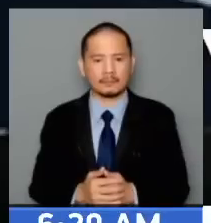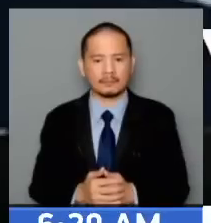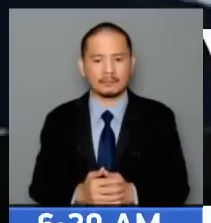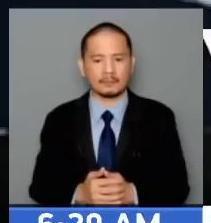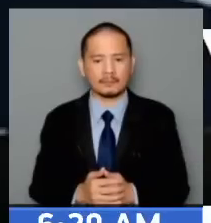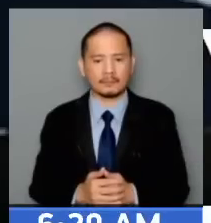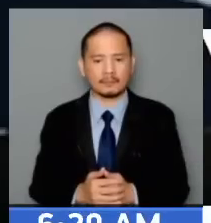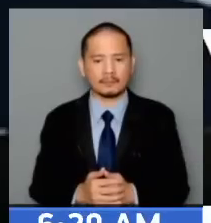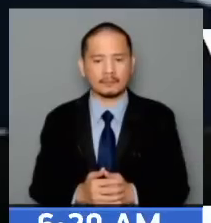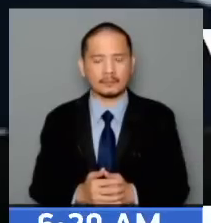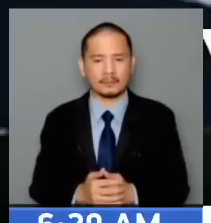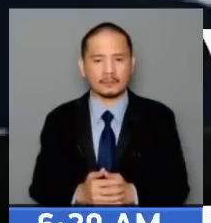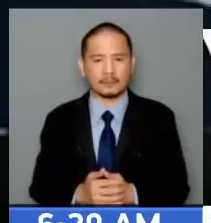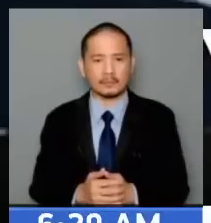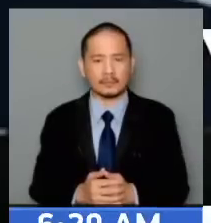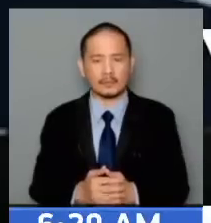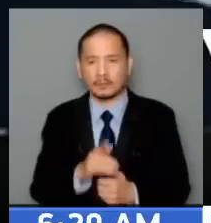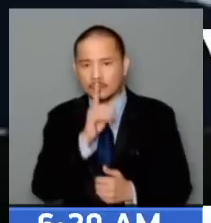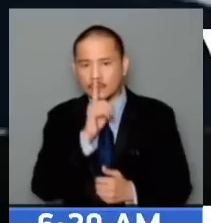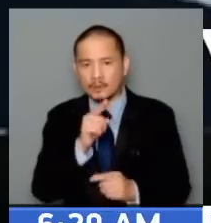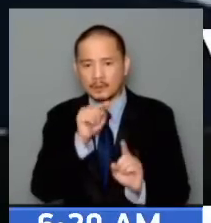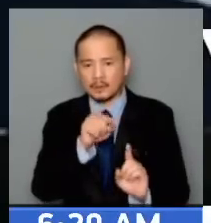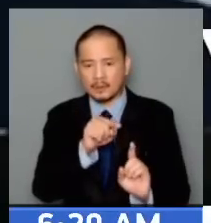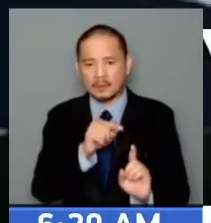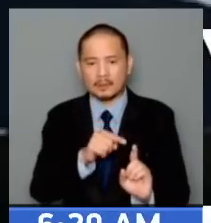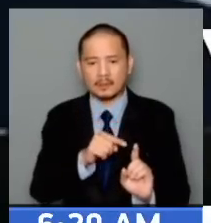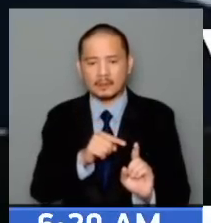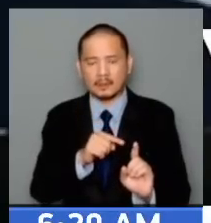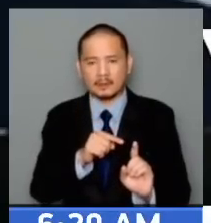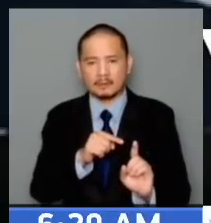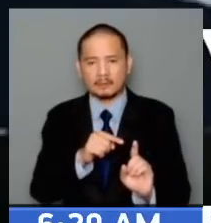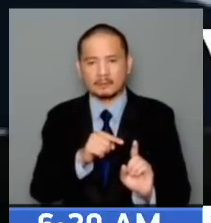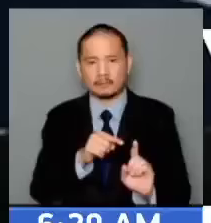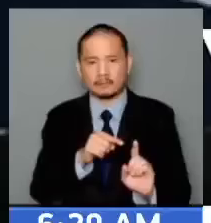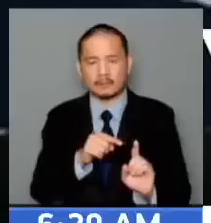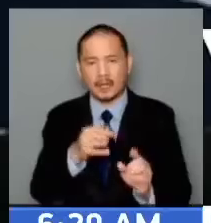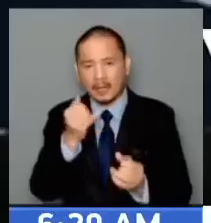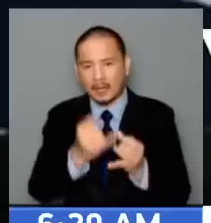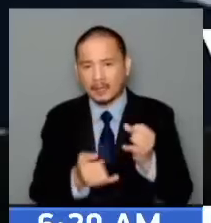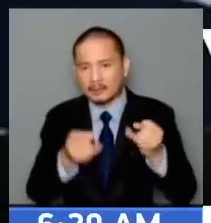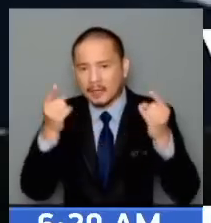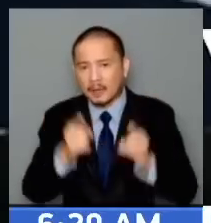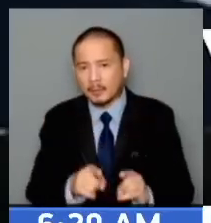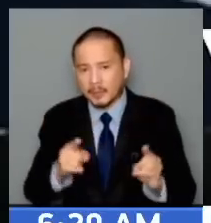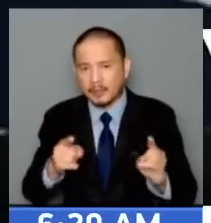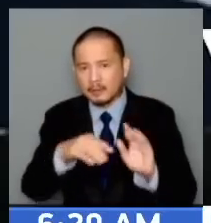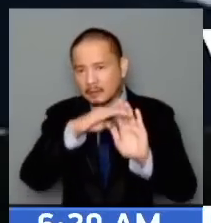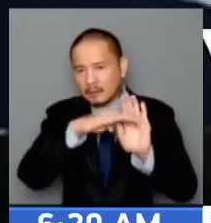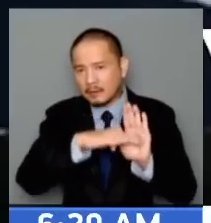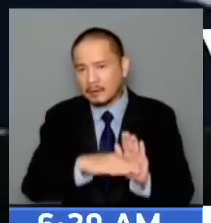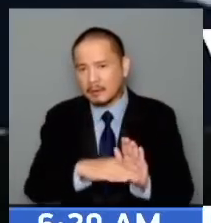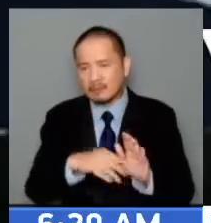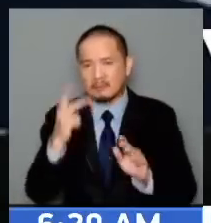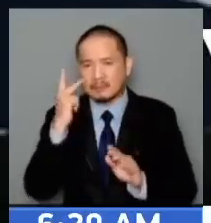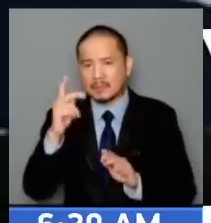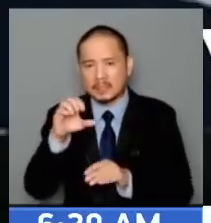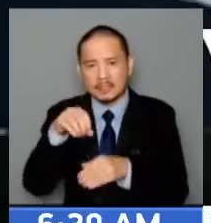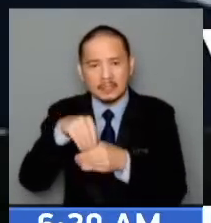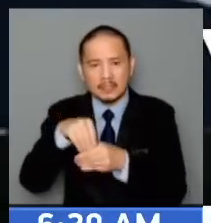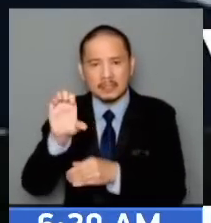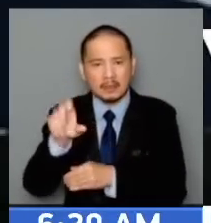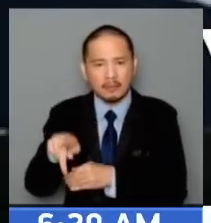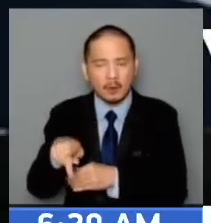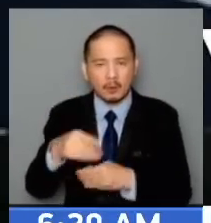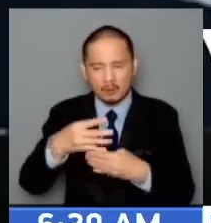Kini-resulta no, sa na ilang nahibalaan kung kinsa ang last nga kauban sa maong biktima. O dito po ilahang nakita